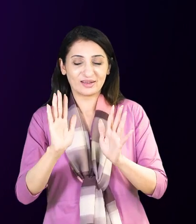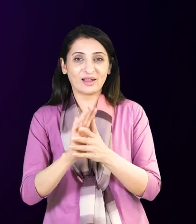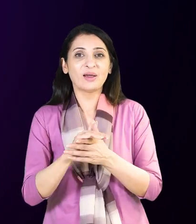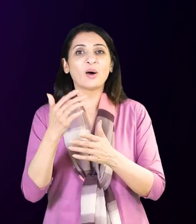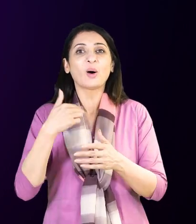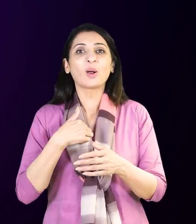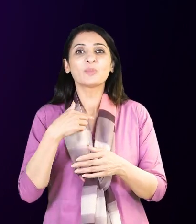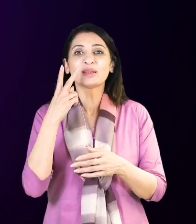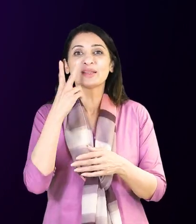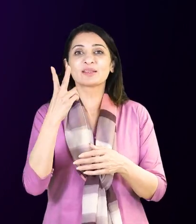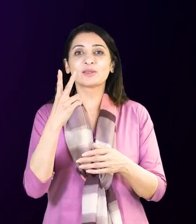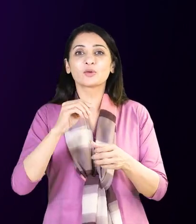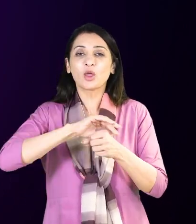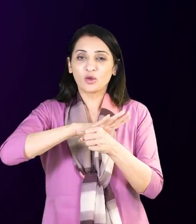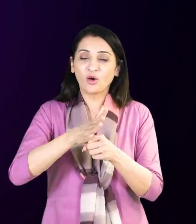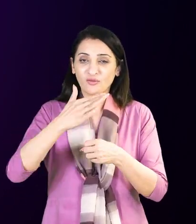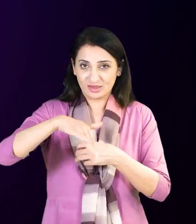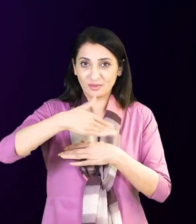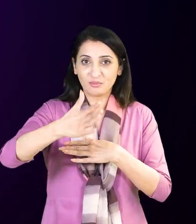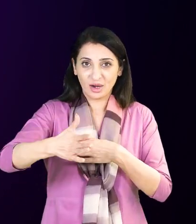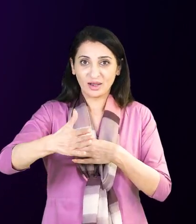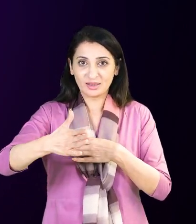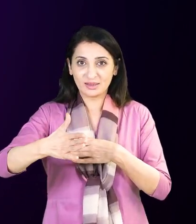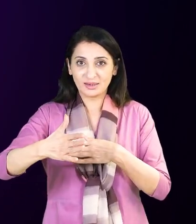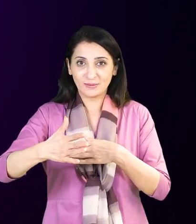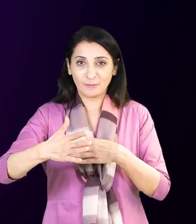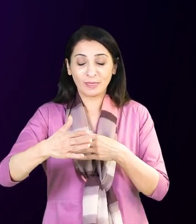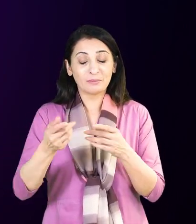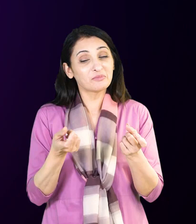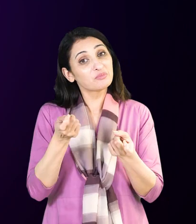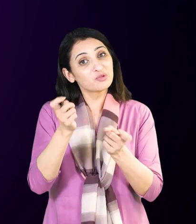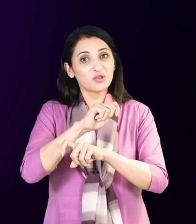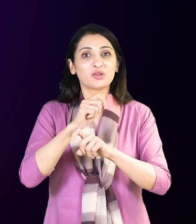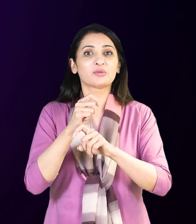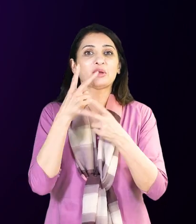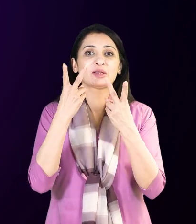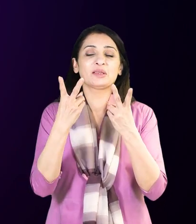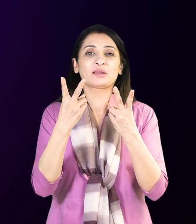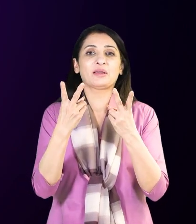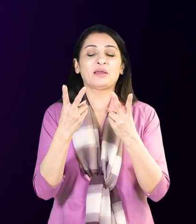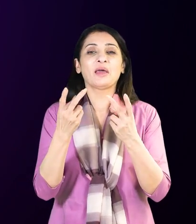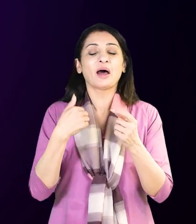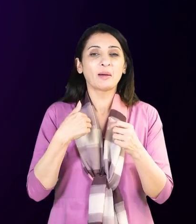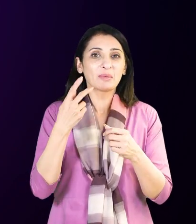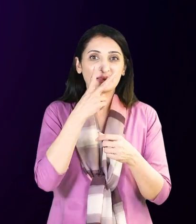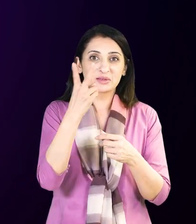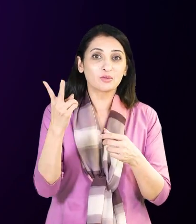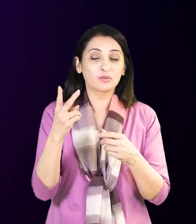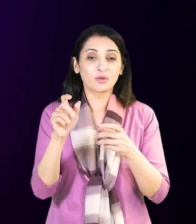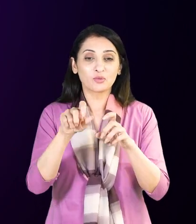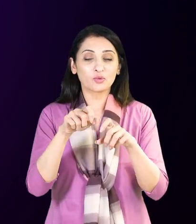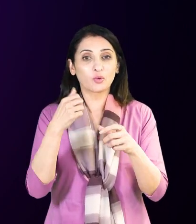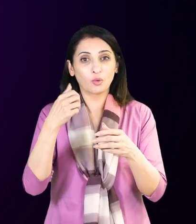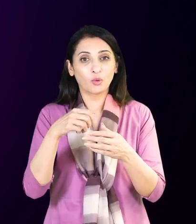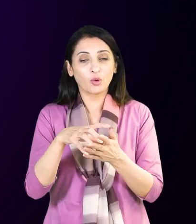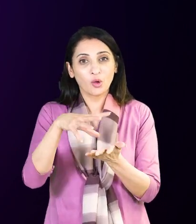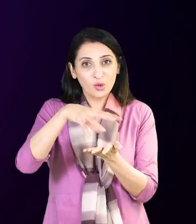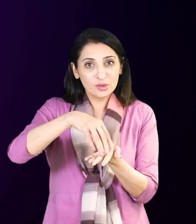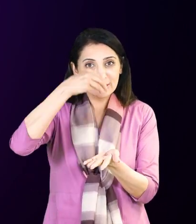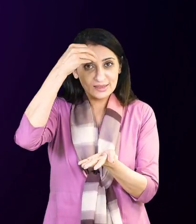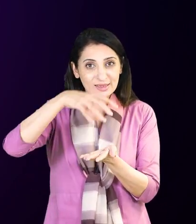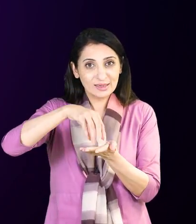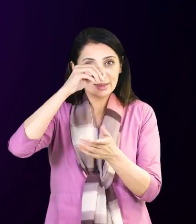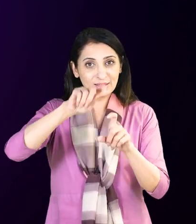जाके अब आई सी इन पोस्ट कोविड, इनफैक्ट मैंने पोस्ट कोविड बहुत चेंज देखे हैं। अब यहाँ पे आई सी नंबर ऑफ